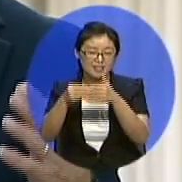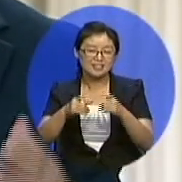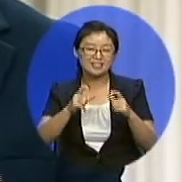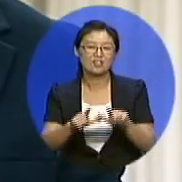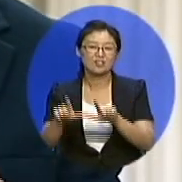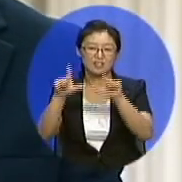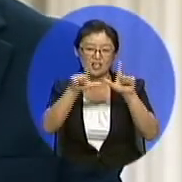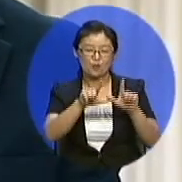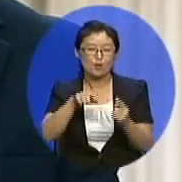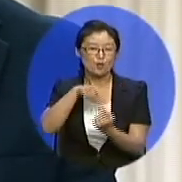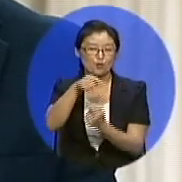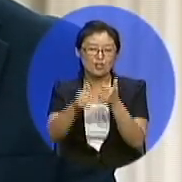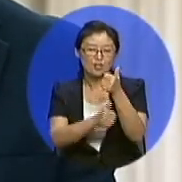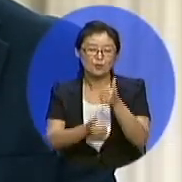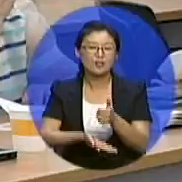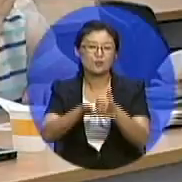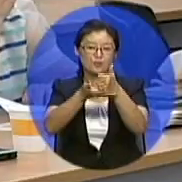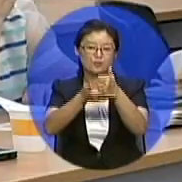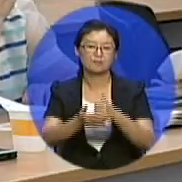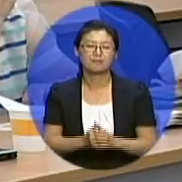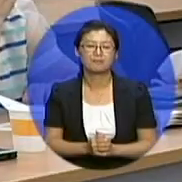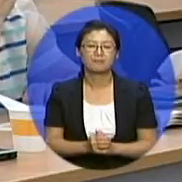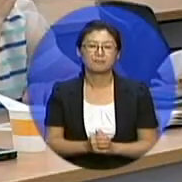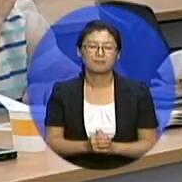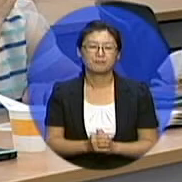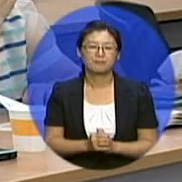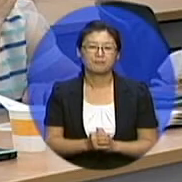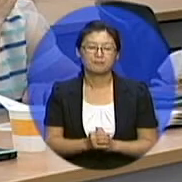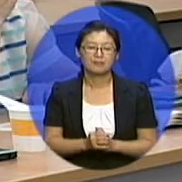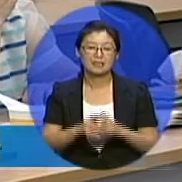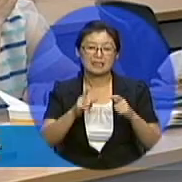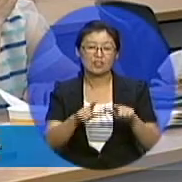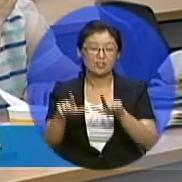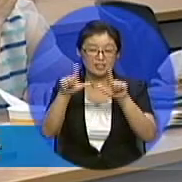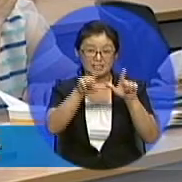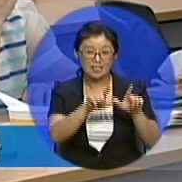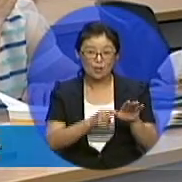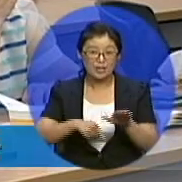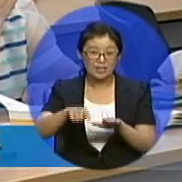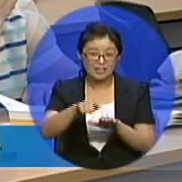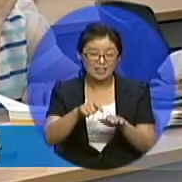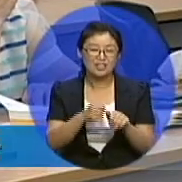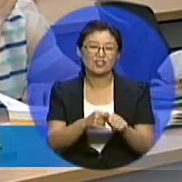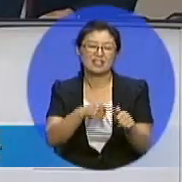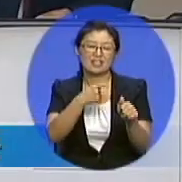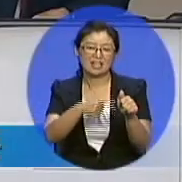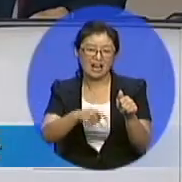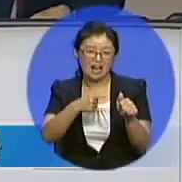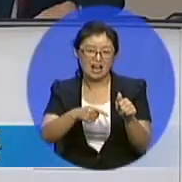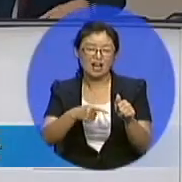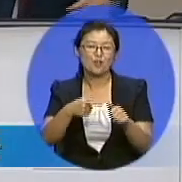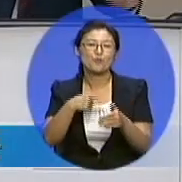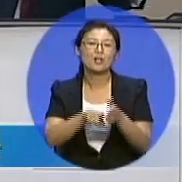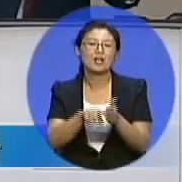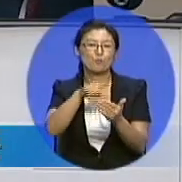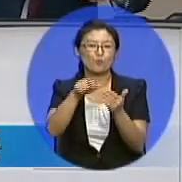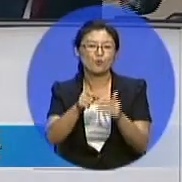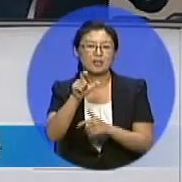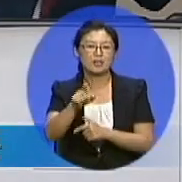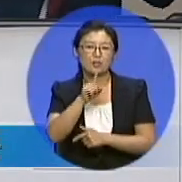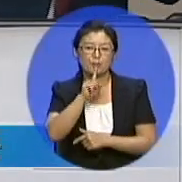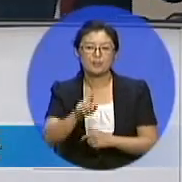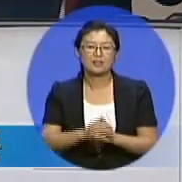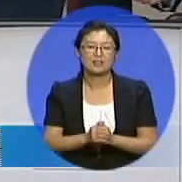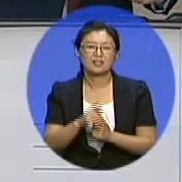지역사회와 운영위원회를 추천했습니다. 더불어 지역사회 리더십 강화를 위한 국제교류 프로그램 개발을 강조하며